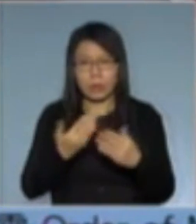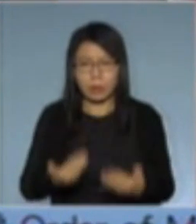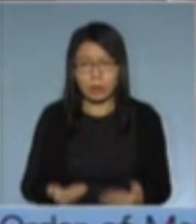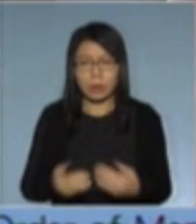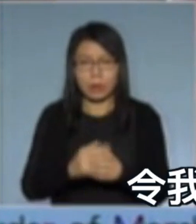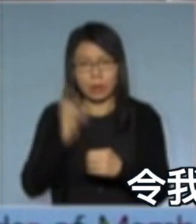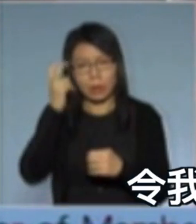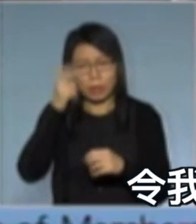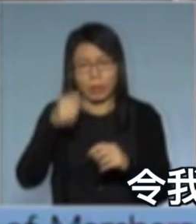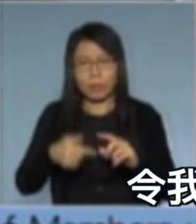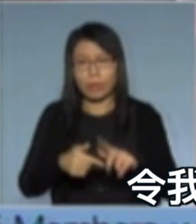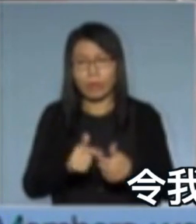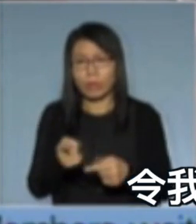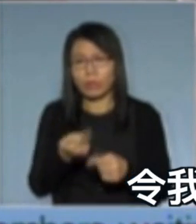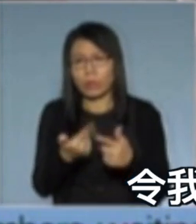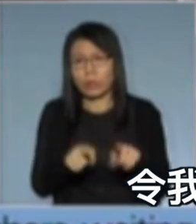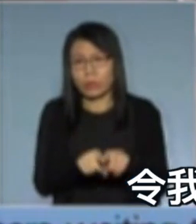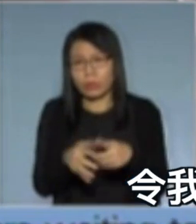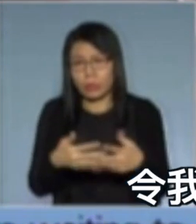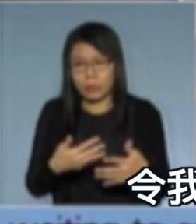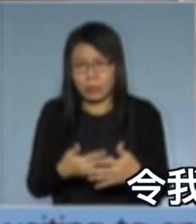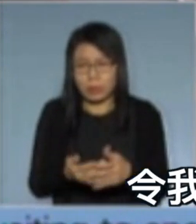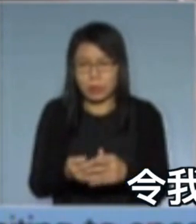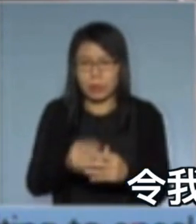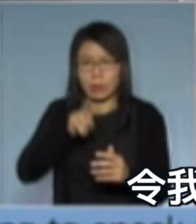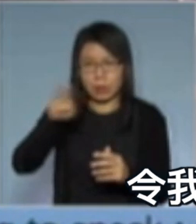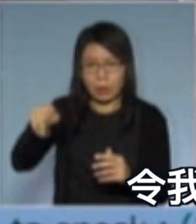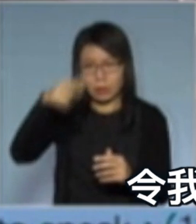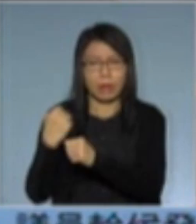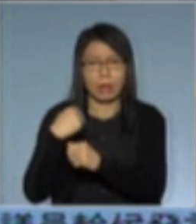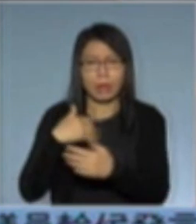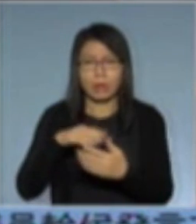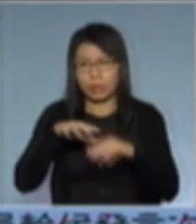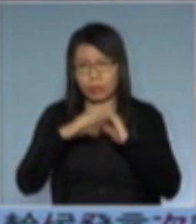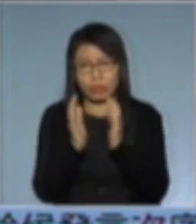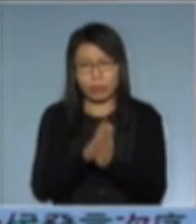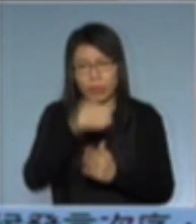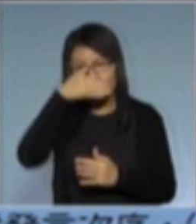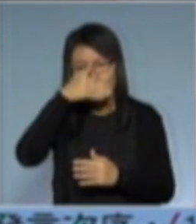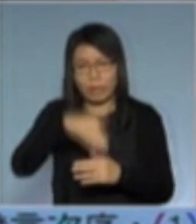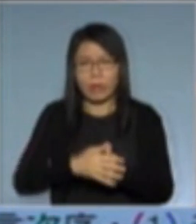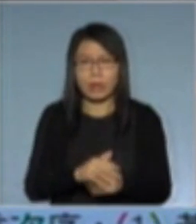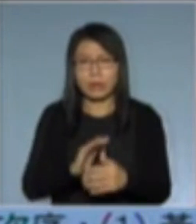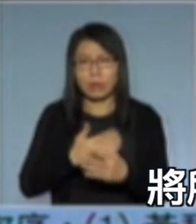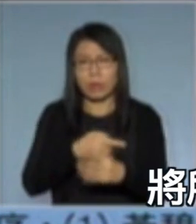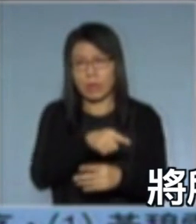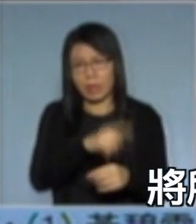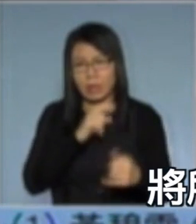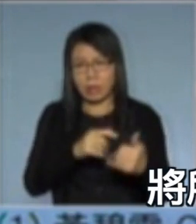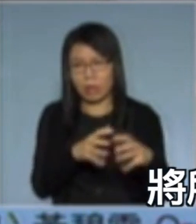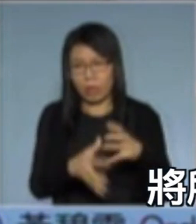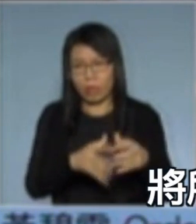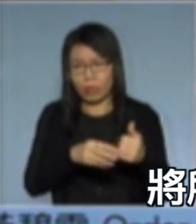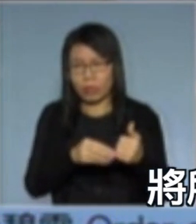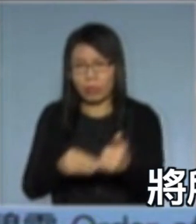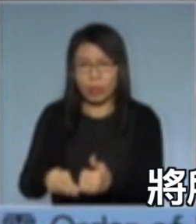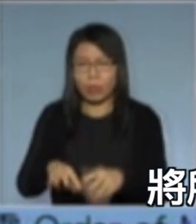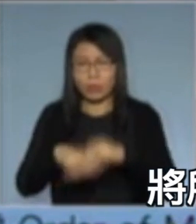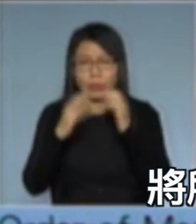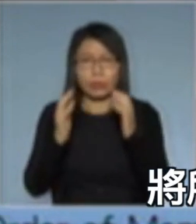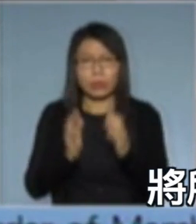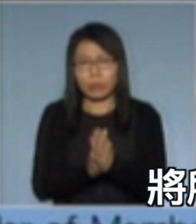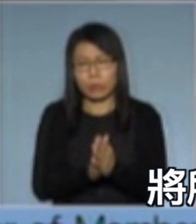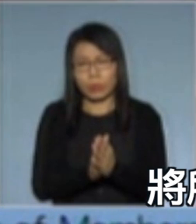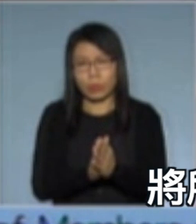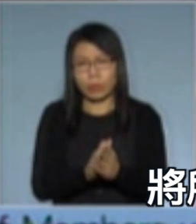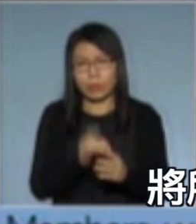同事係咁樣做法呢，令到我哋冇曬監察政府嘅時間同埋能力。因為你哋將你嘅拉布呢已經將所有有意義嘅